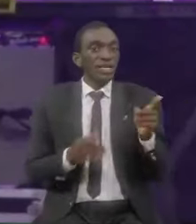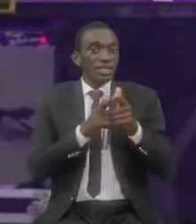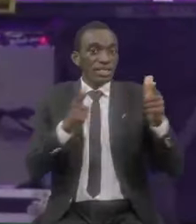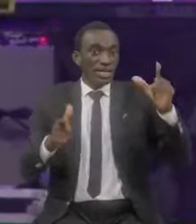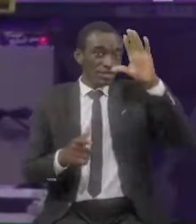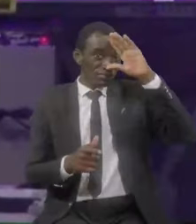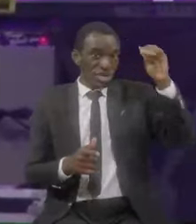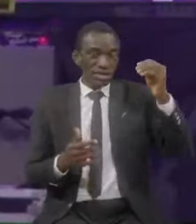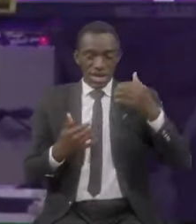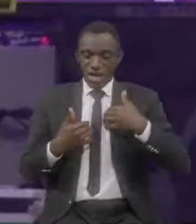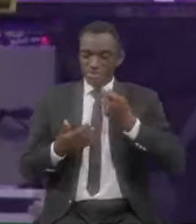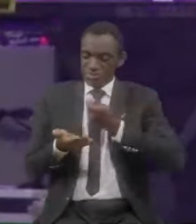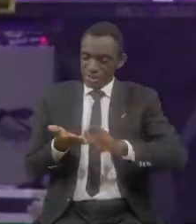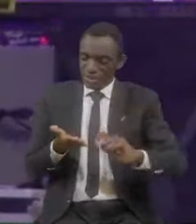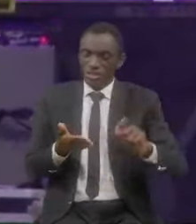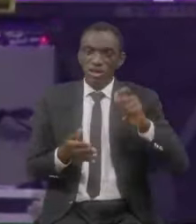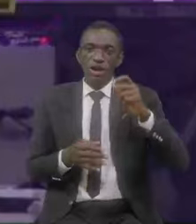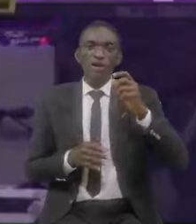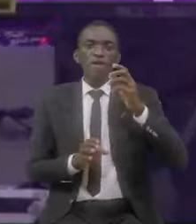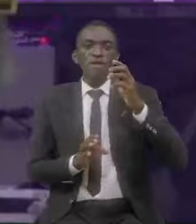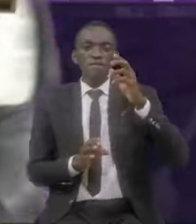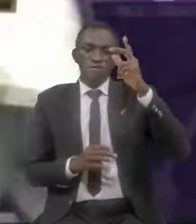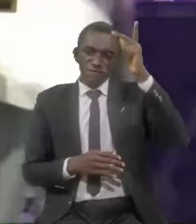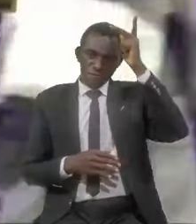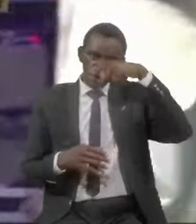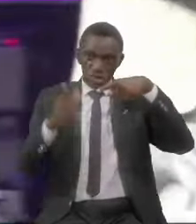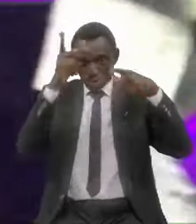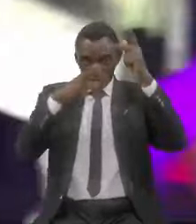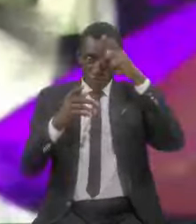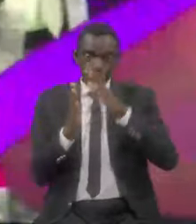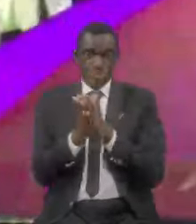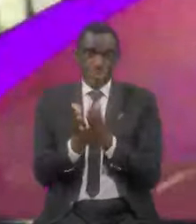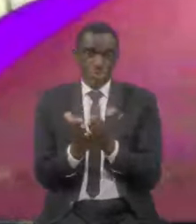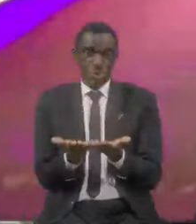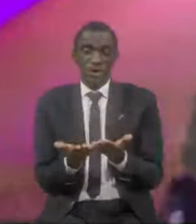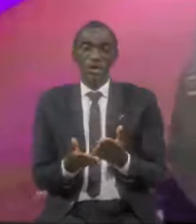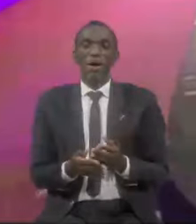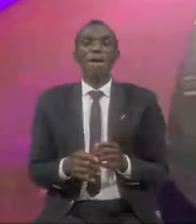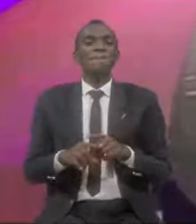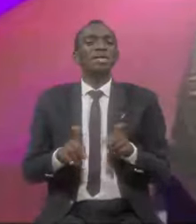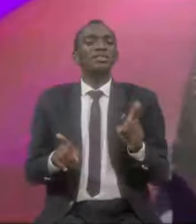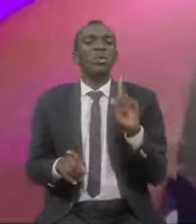Il pourrait même être auteur des livres de philosophie. Mais où sont-ils?